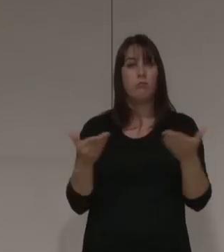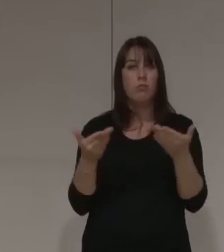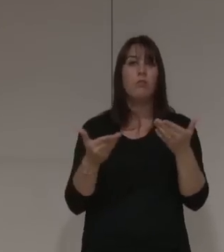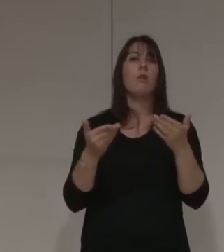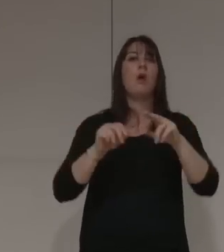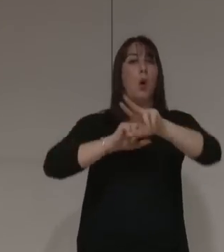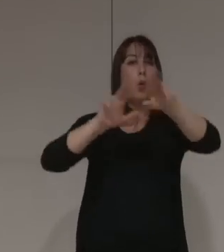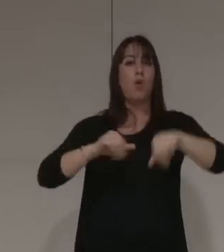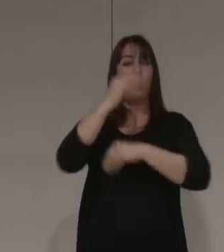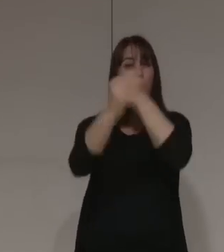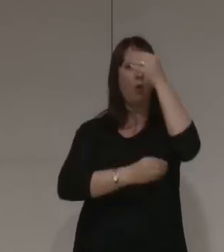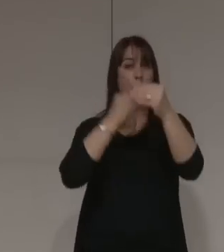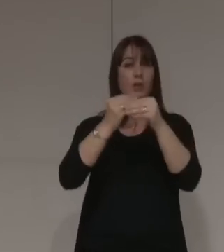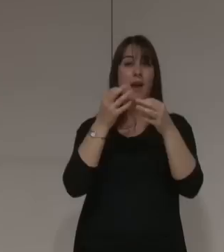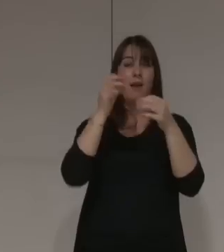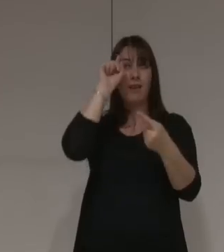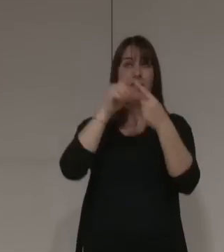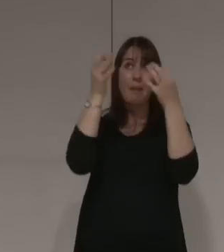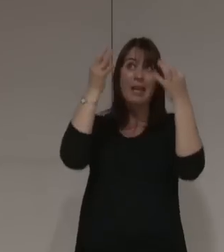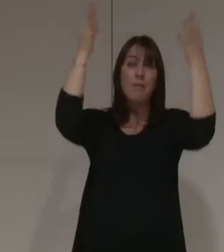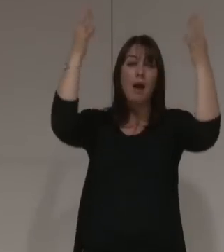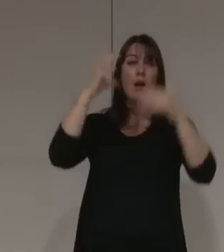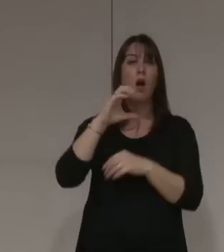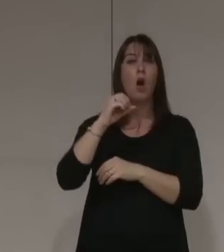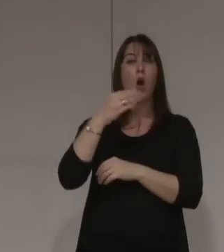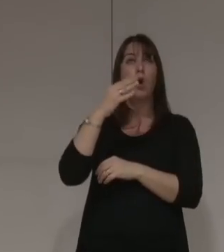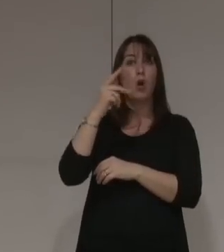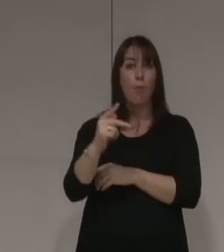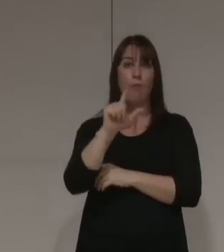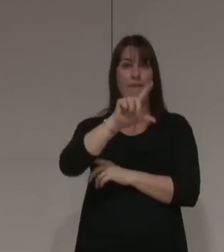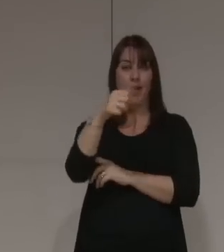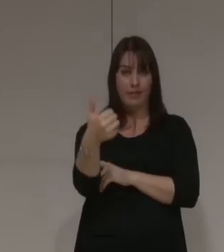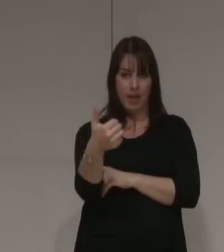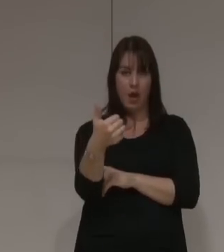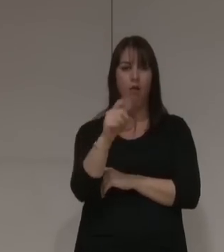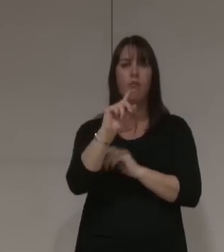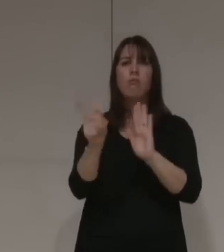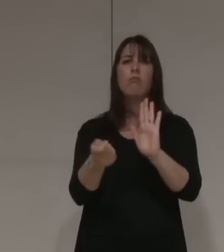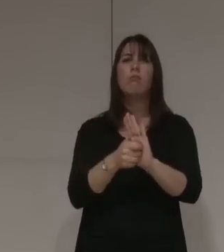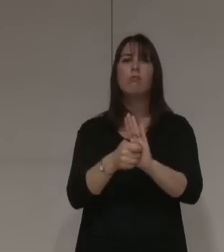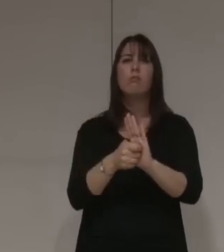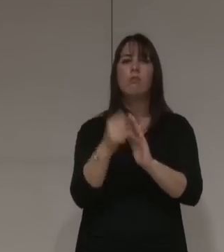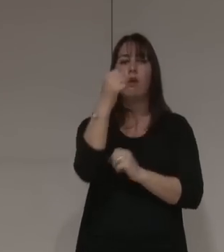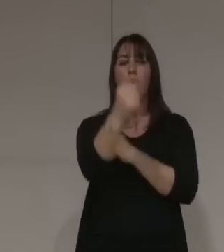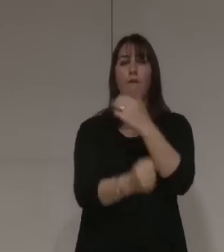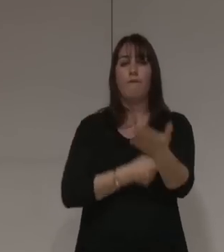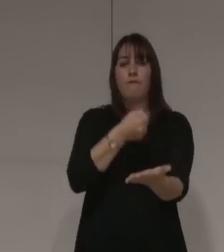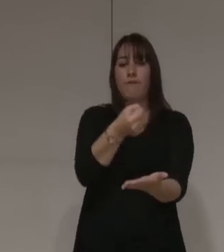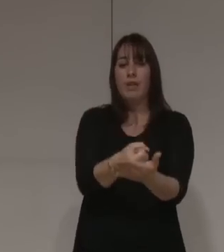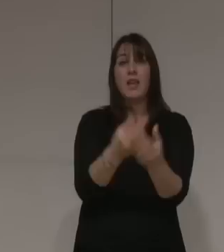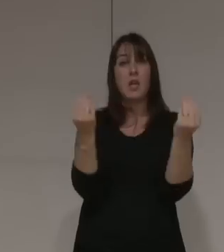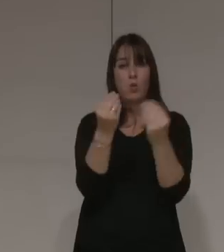convention mondiale sur le climat donc la COP 21 qui aura lieu donc en fin d'année à